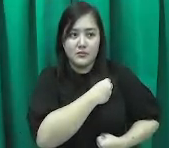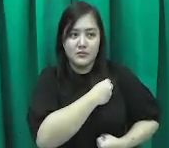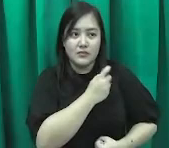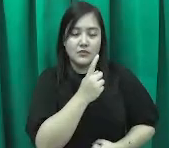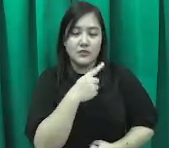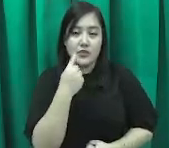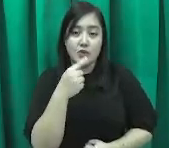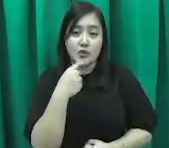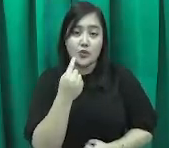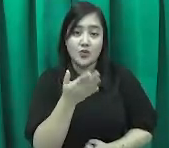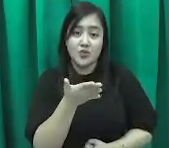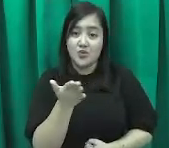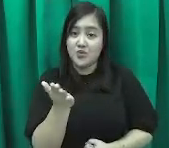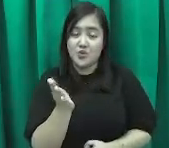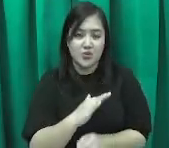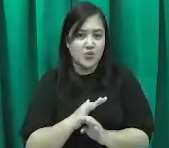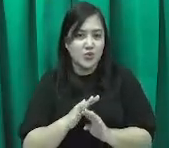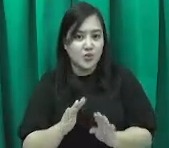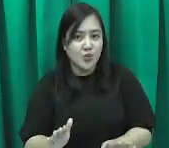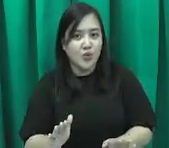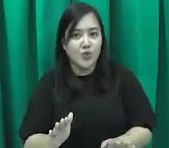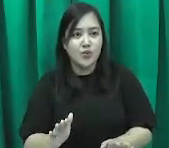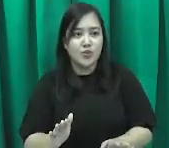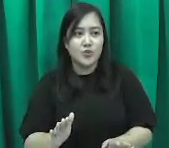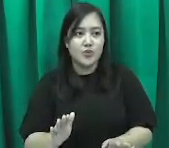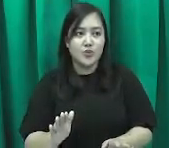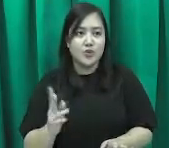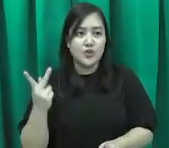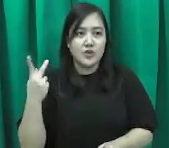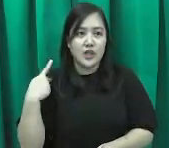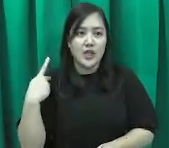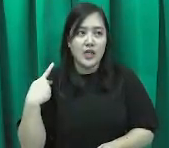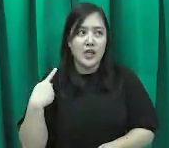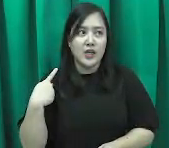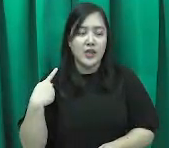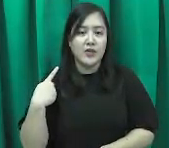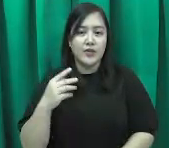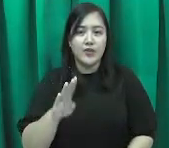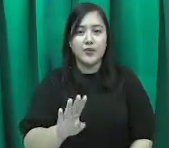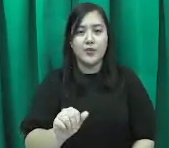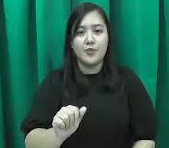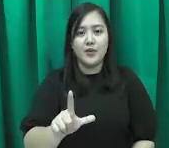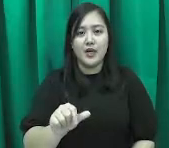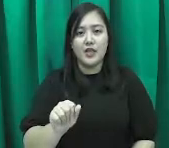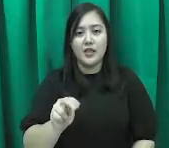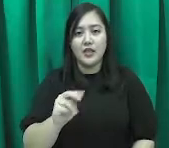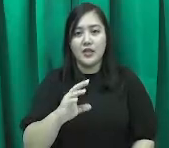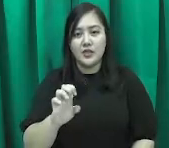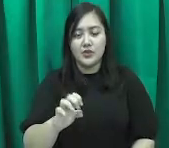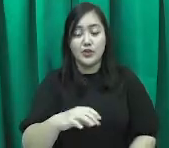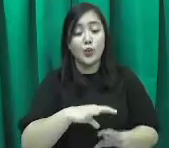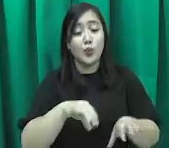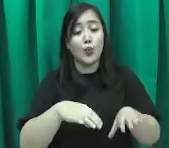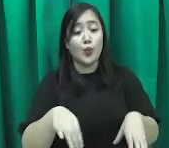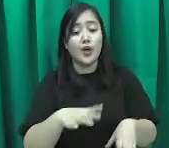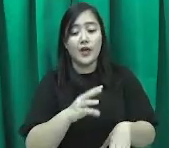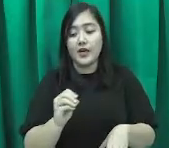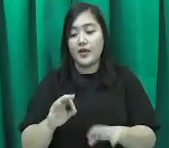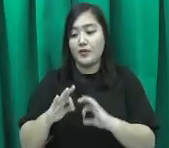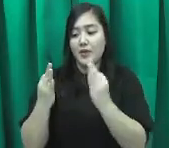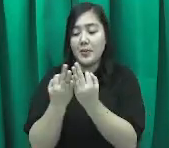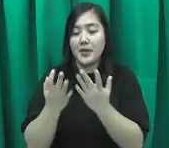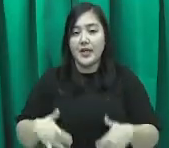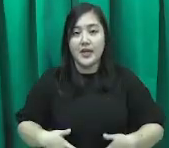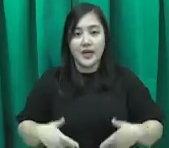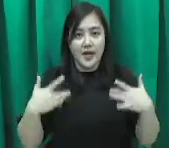natin binabalance yung career natin at saka yung family natin or yung life natin. Dapat binabalance natin. Kasi yung